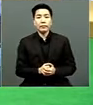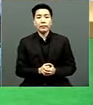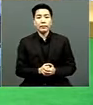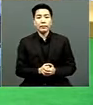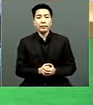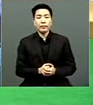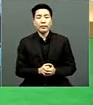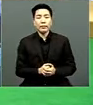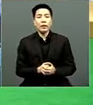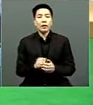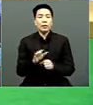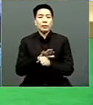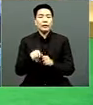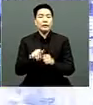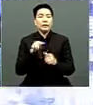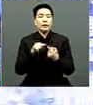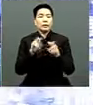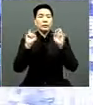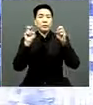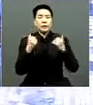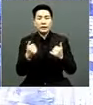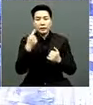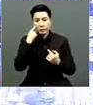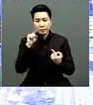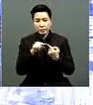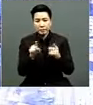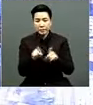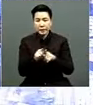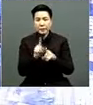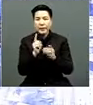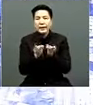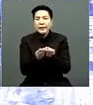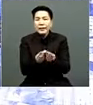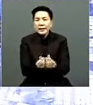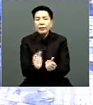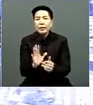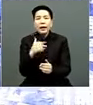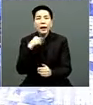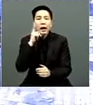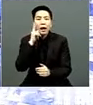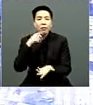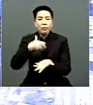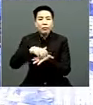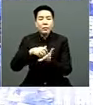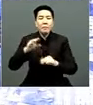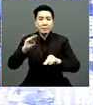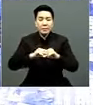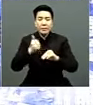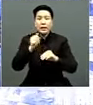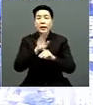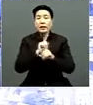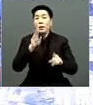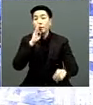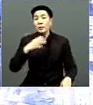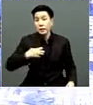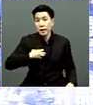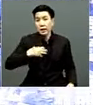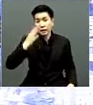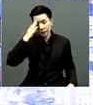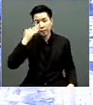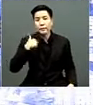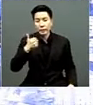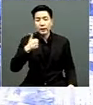ยครับพอดีประเด็นตรงนี้เห็นว่าเป็นประเด็นที่ย่อยอาจจะมีการให้ข่าวกันได้เพิ่มเติมขึ้นมาแต่ถ้าอยากจะทราบก็